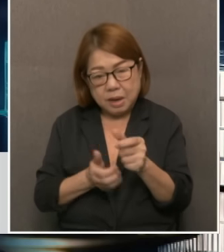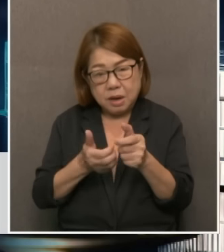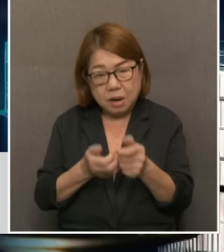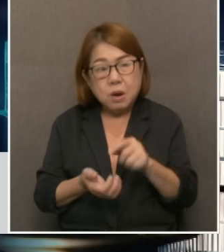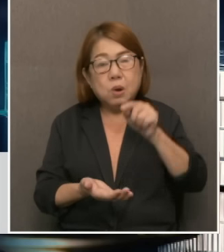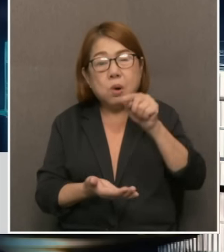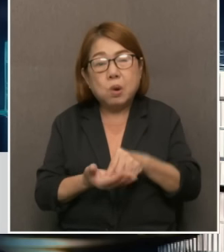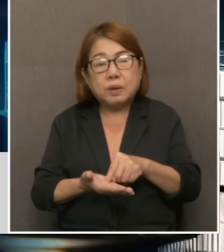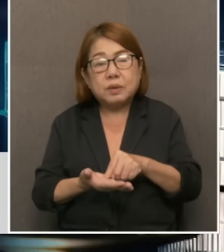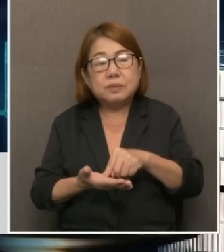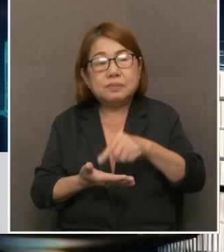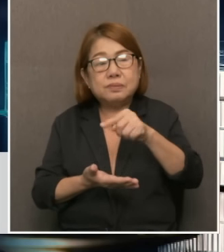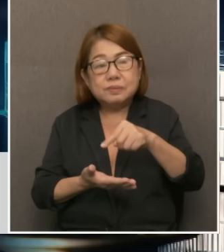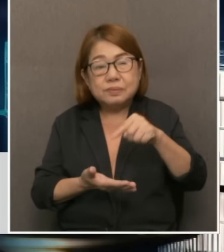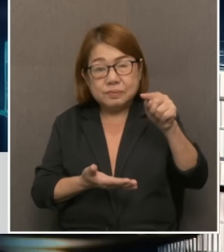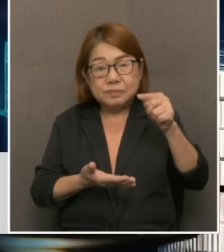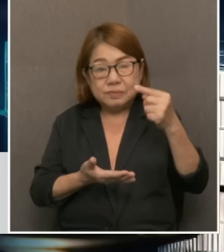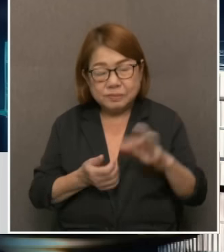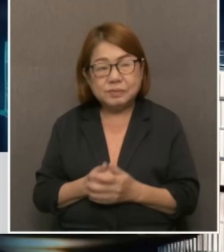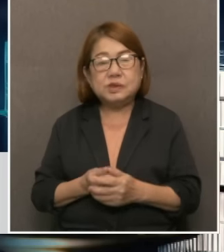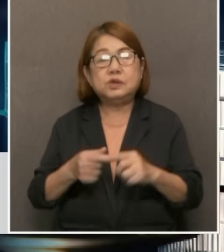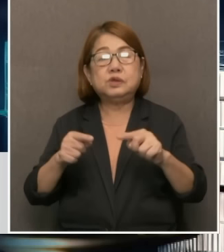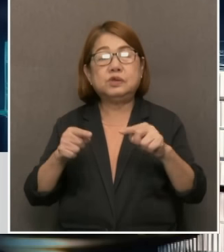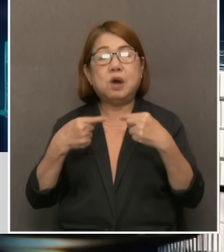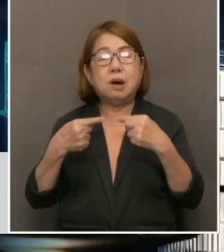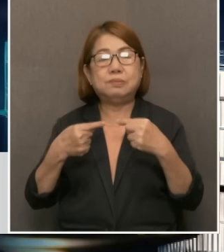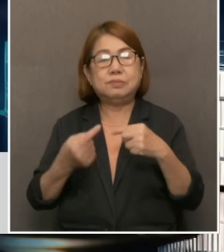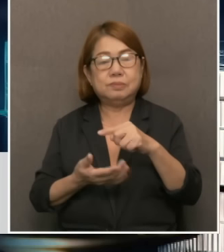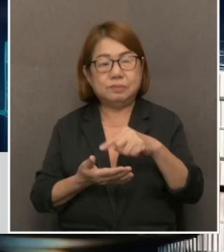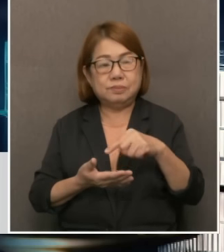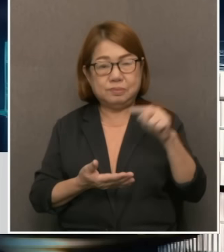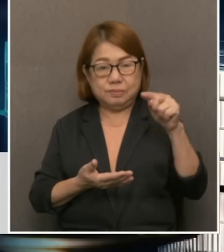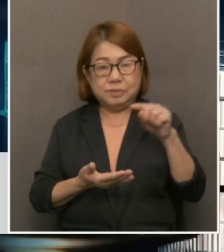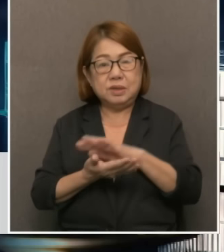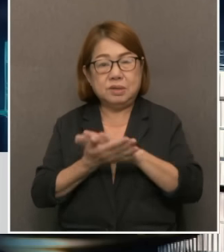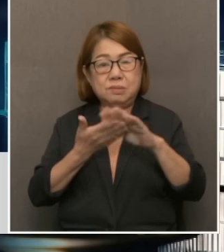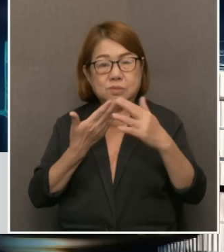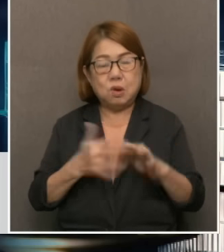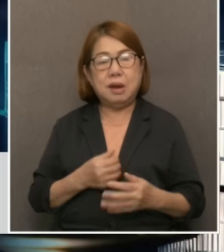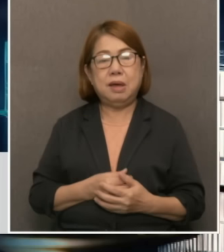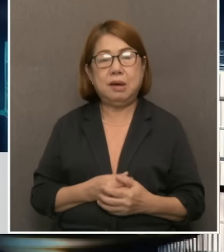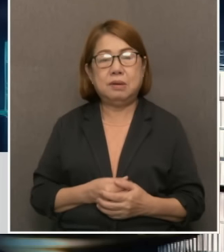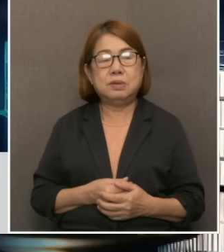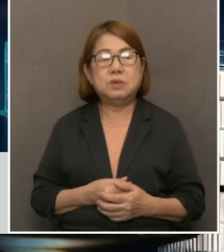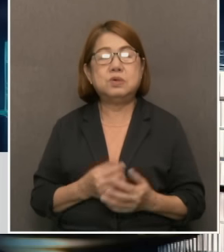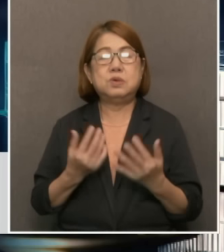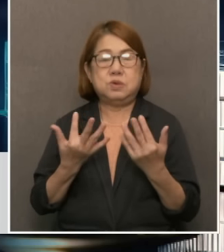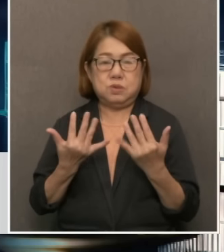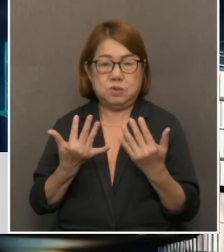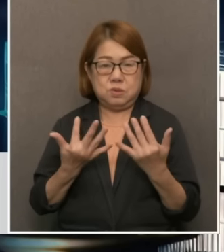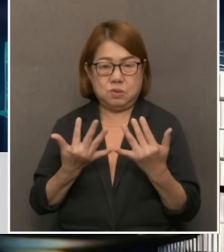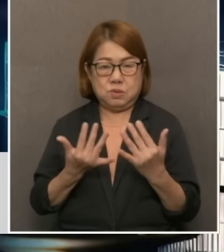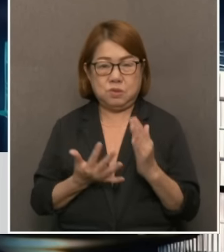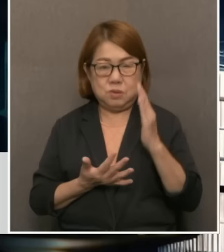เบอร์โทรศัพท์มือถือจากนั้นระบบก็จะขึ้นแจ้งว่าท่านยืนยันตัวตนสำเร็จและพร้อมสำหรับการใ